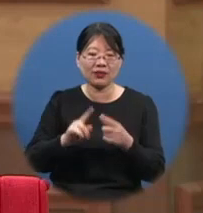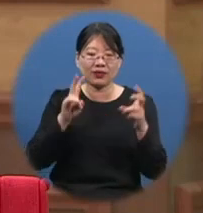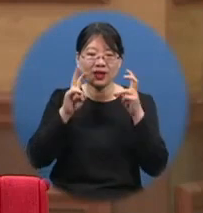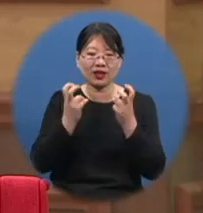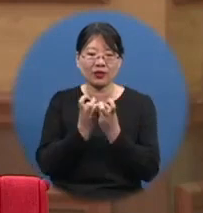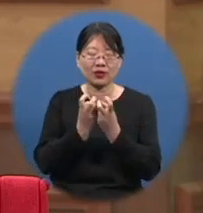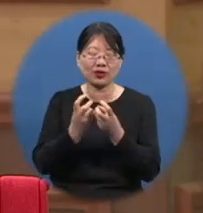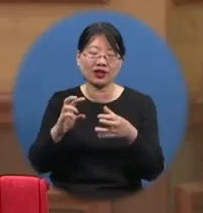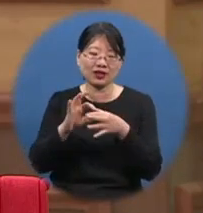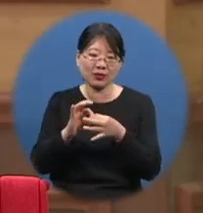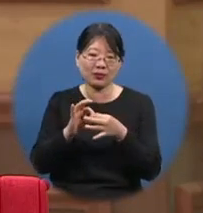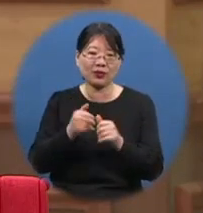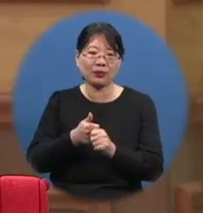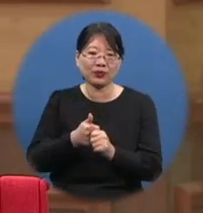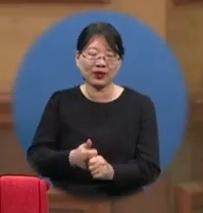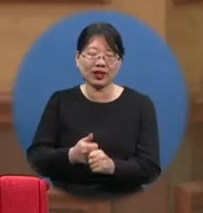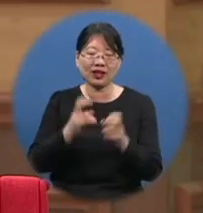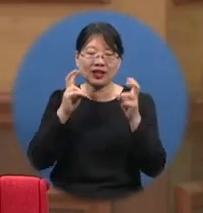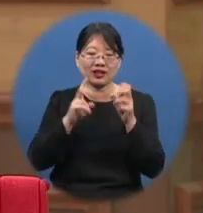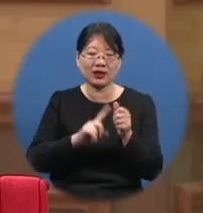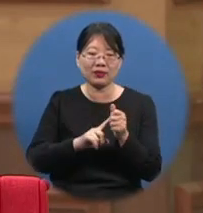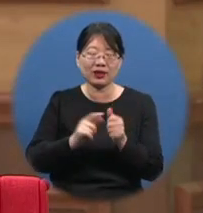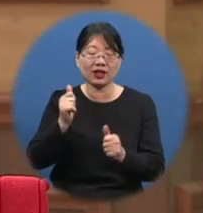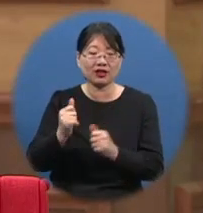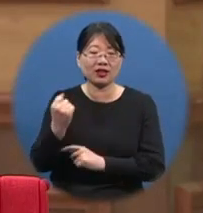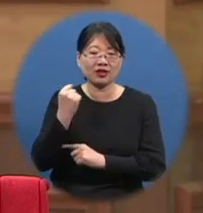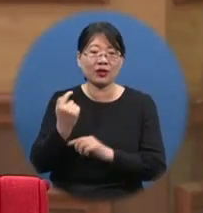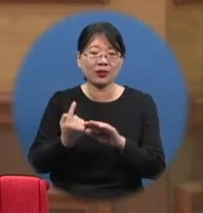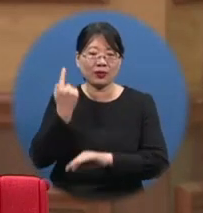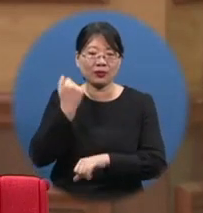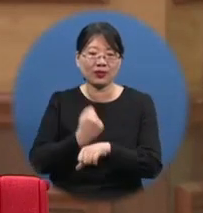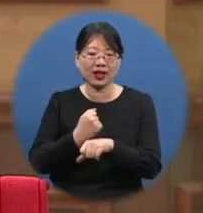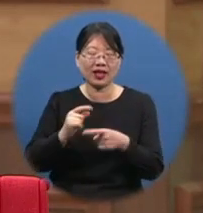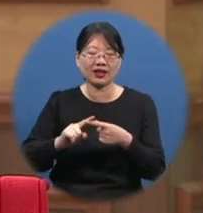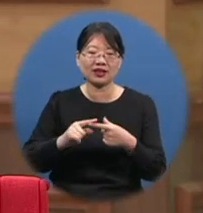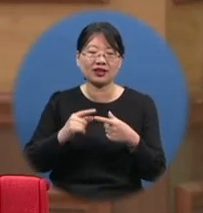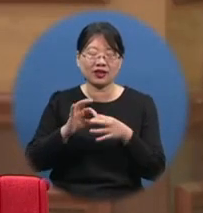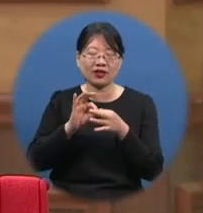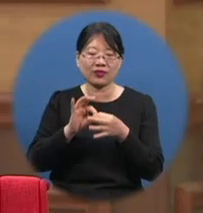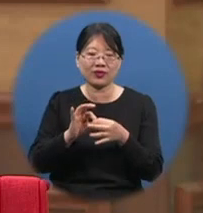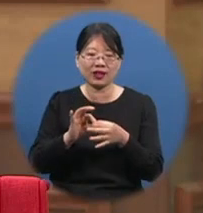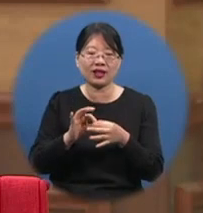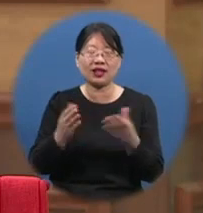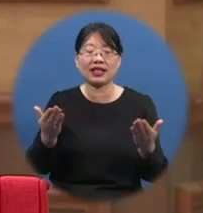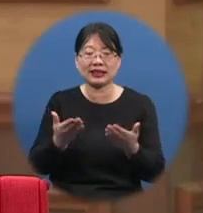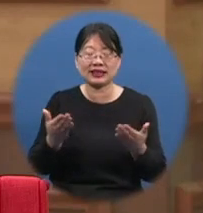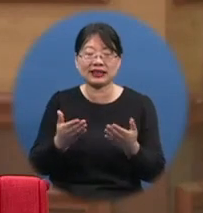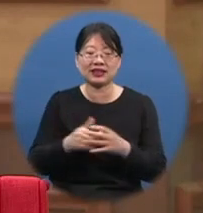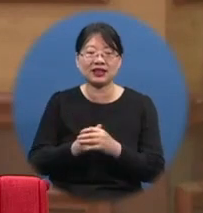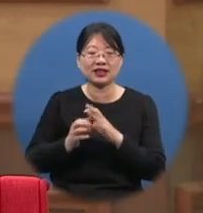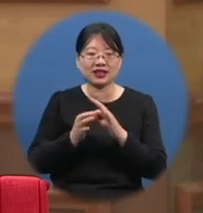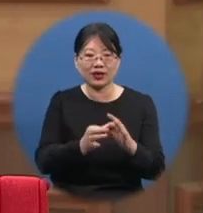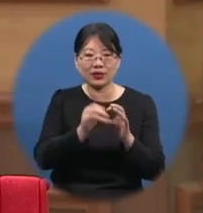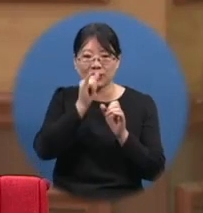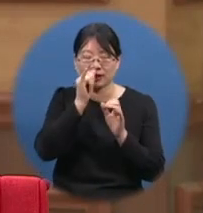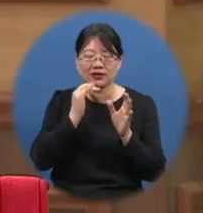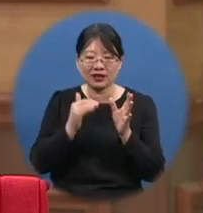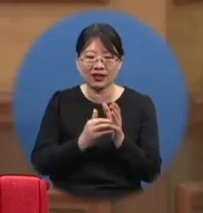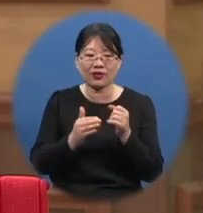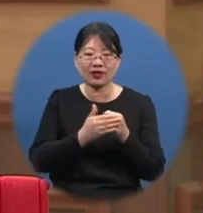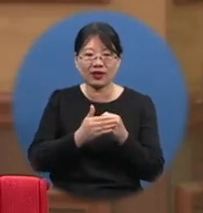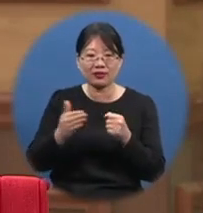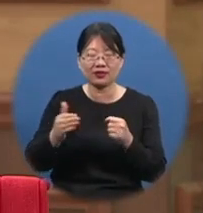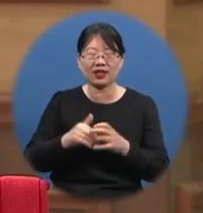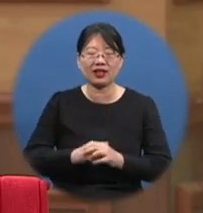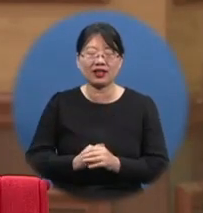어떻게 접목을 해서 네. 기업의 경쟁력을 높일 거냐 늘 그런 쪽의 일을 쭉 해왔죠. 그렇죠. 그래서